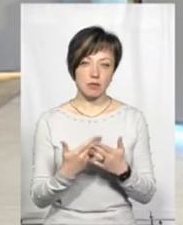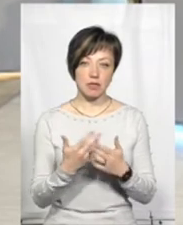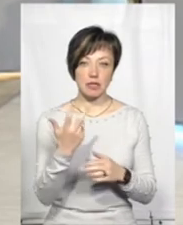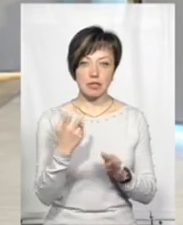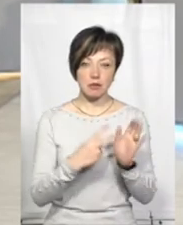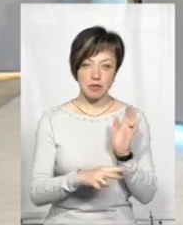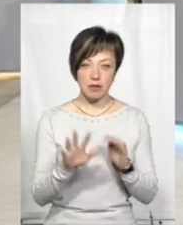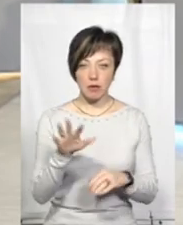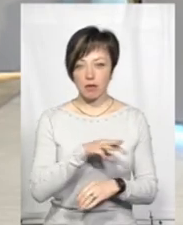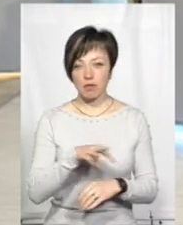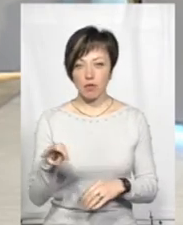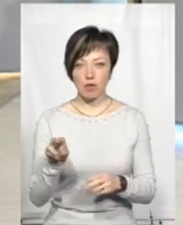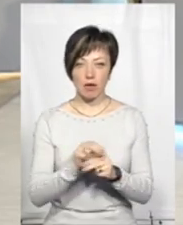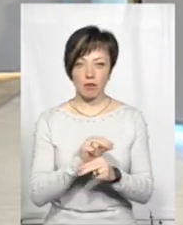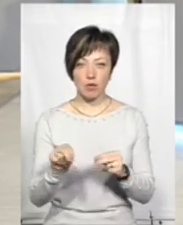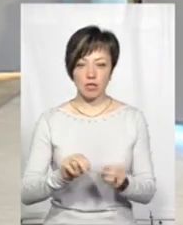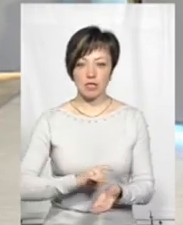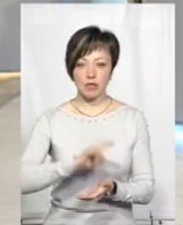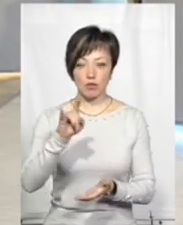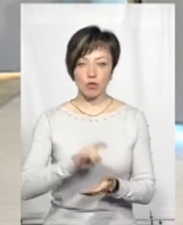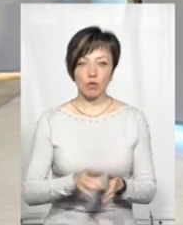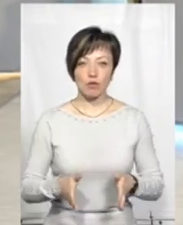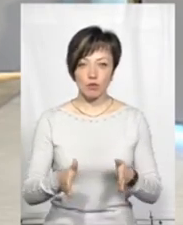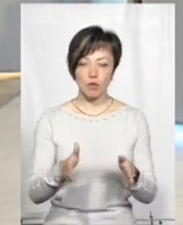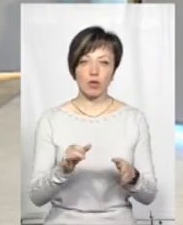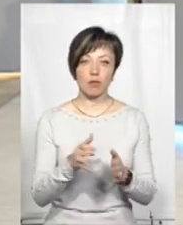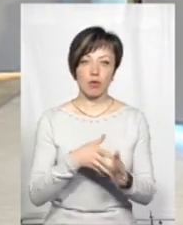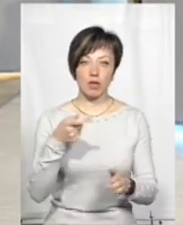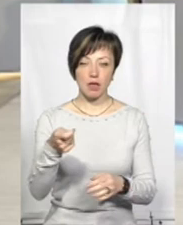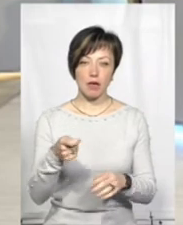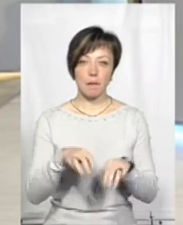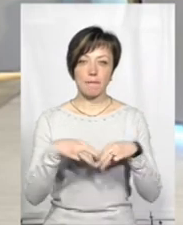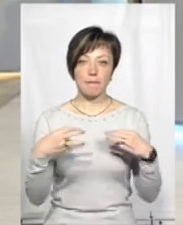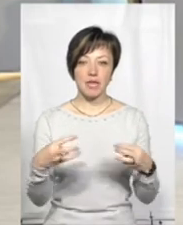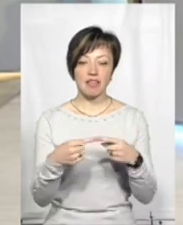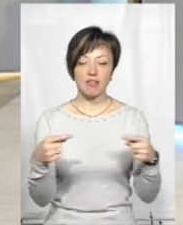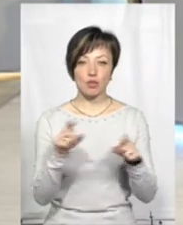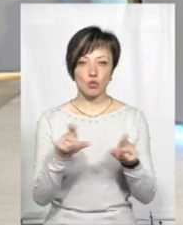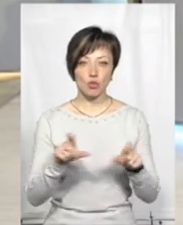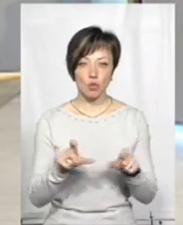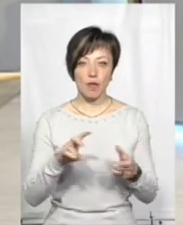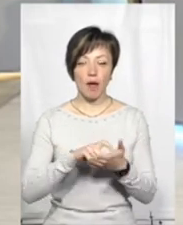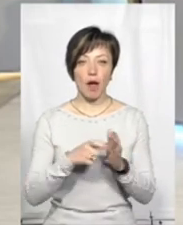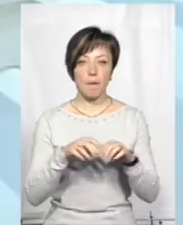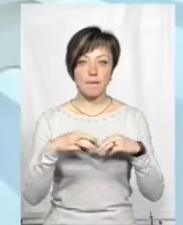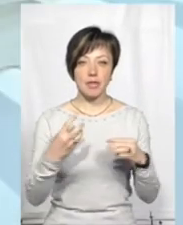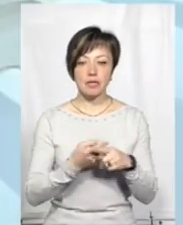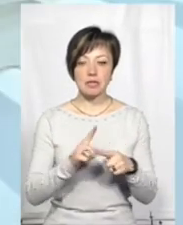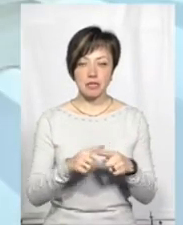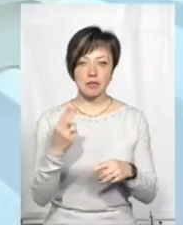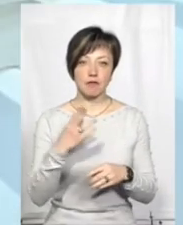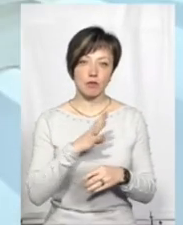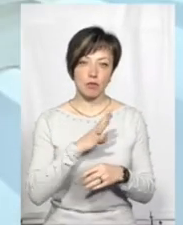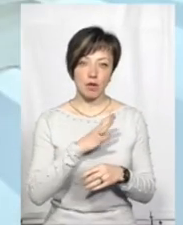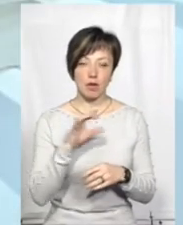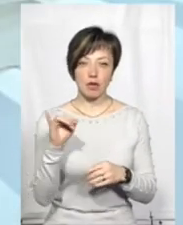і 375 мільйонів на ремонт злітно-посадкової смуги, там за поданням Мінінфраструктури на Кабмін. Ця цифра проходила